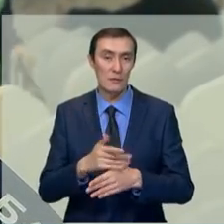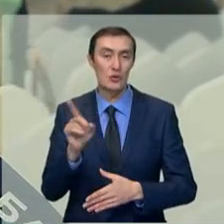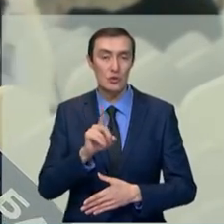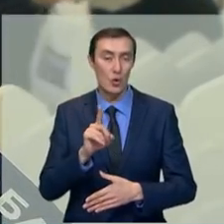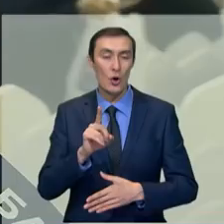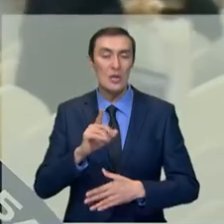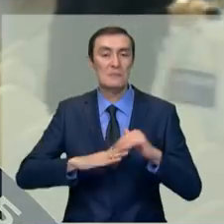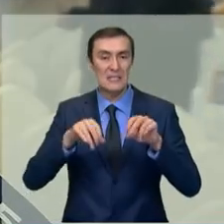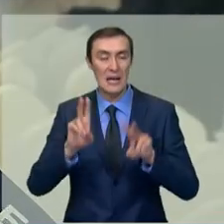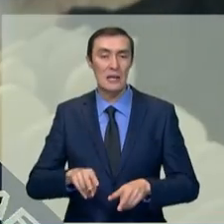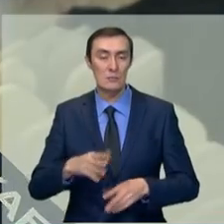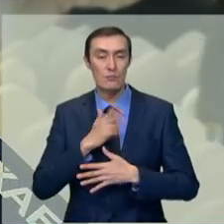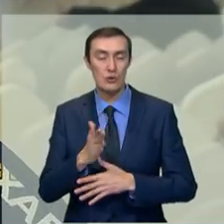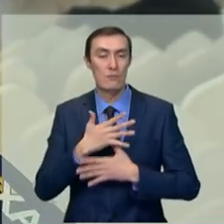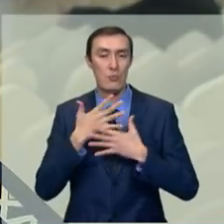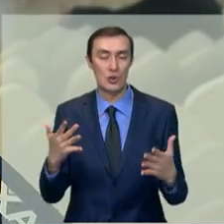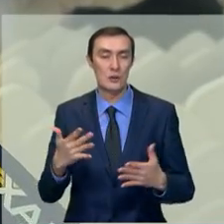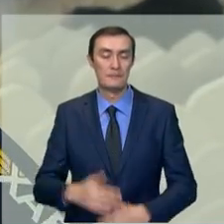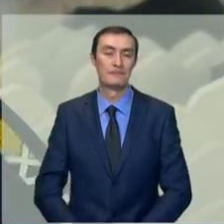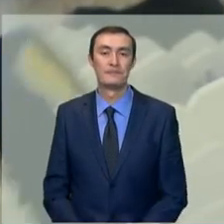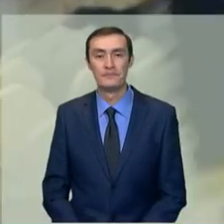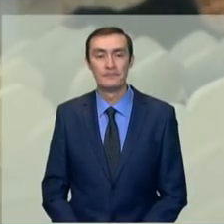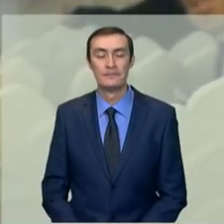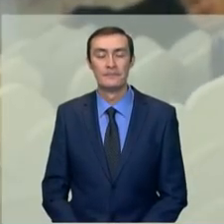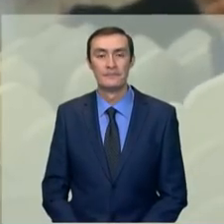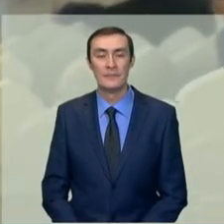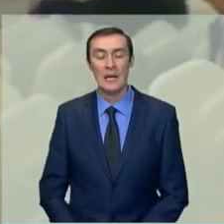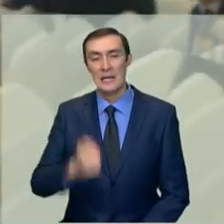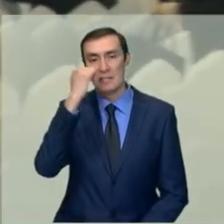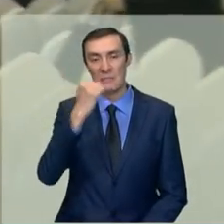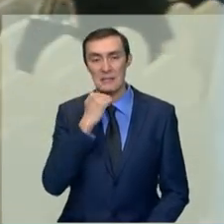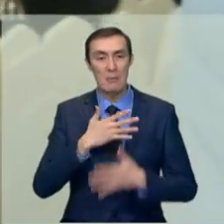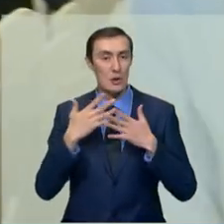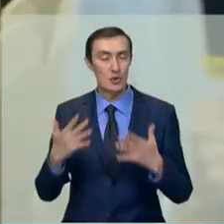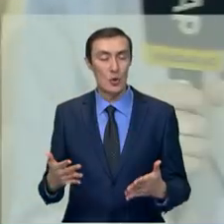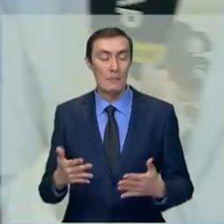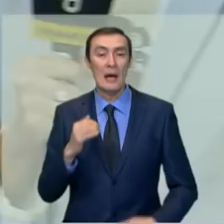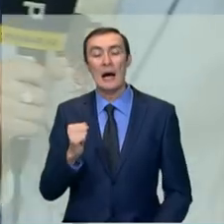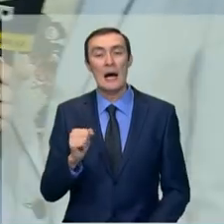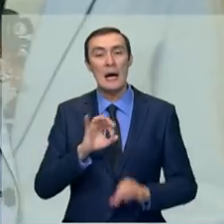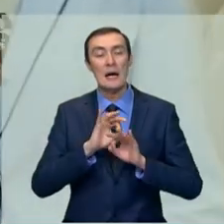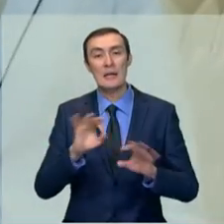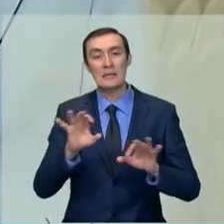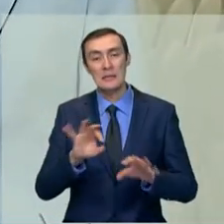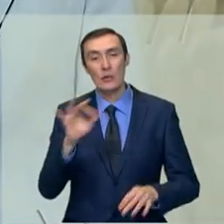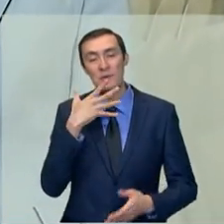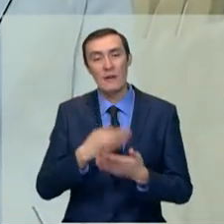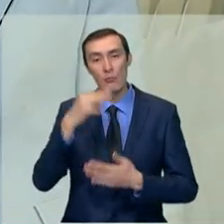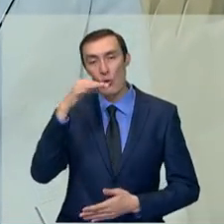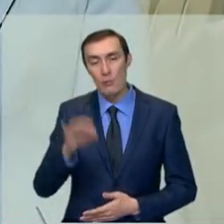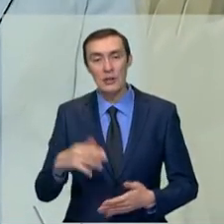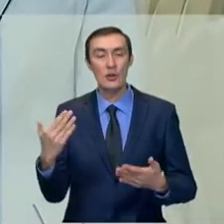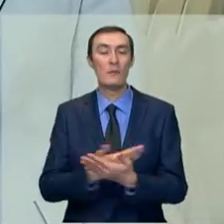в специальность пойдут в большем количестве. Спасибо. поделиться опытом и